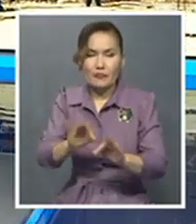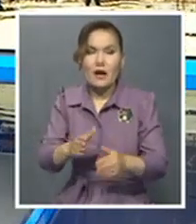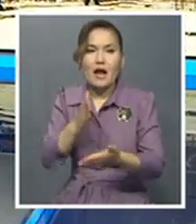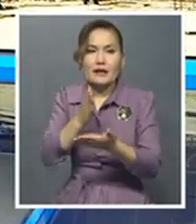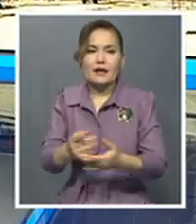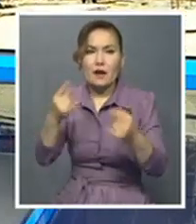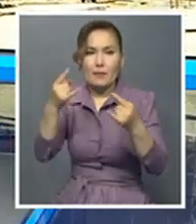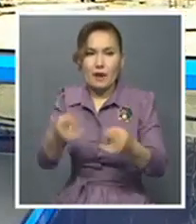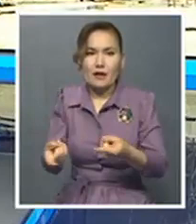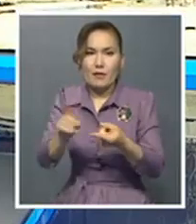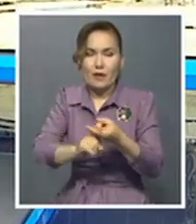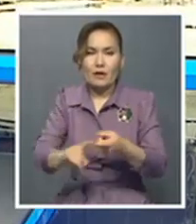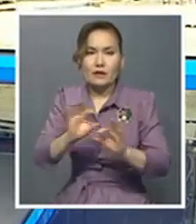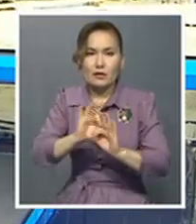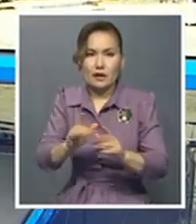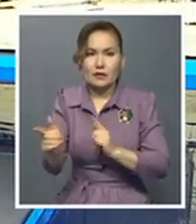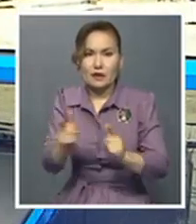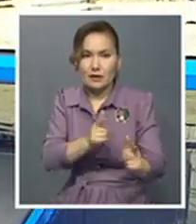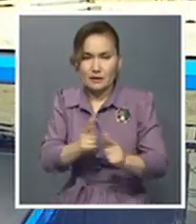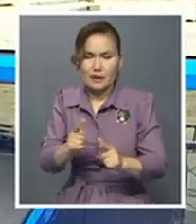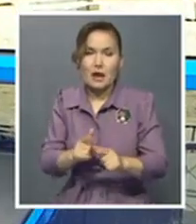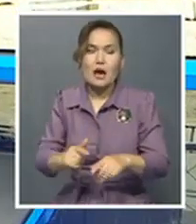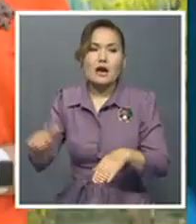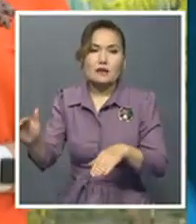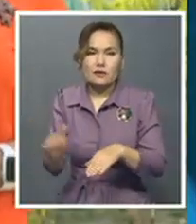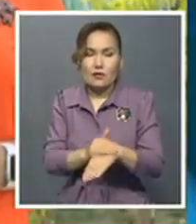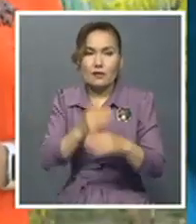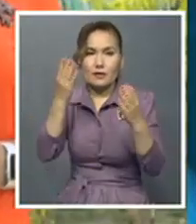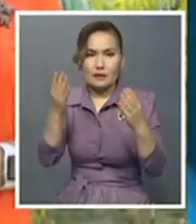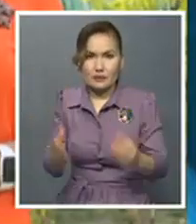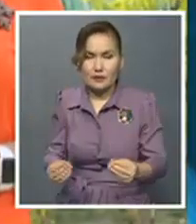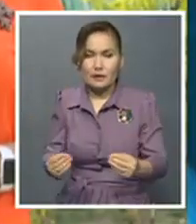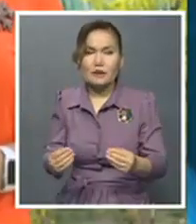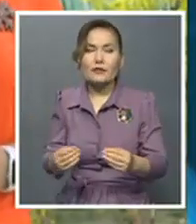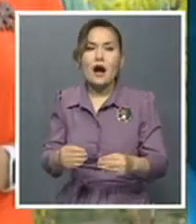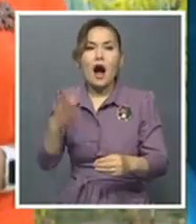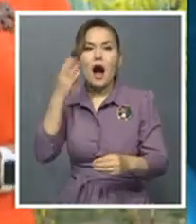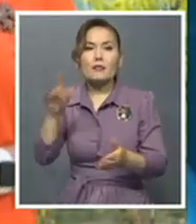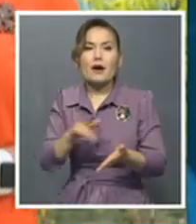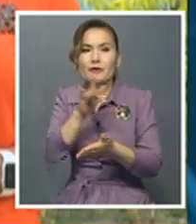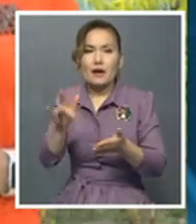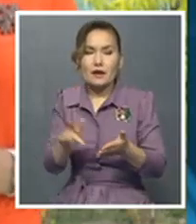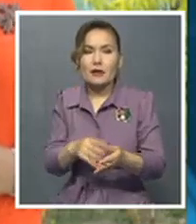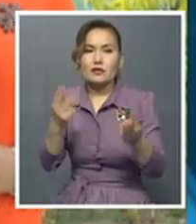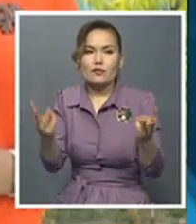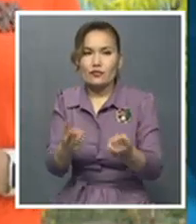бізбен тікелей байланысқа шығуға дайын. Жазира, Алматыдағы тілсіз жау өшілді ме?